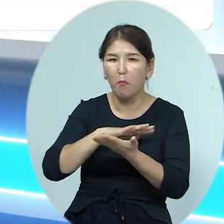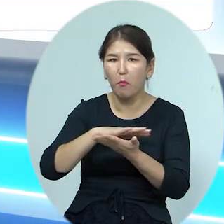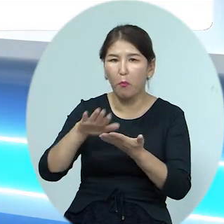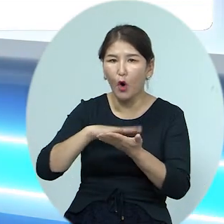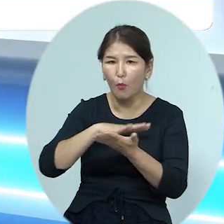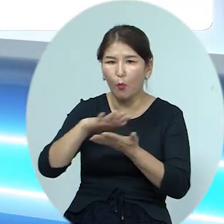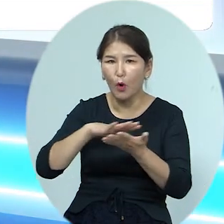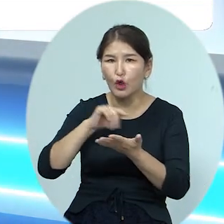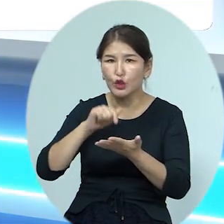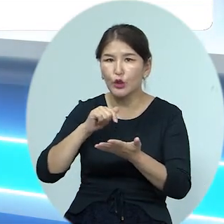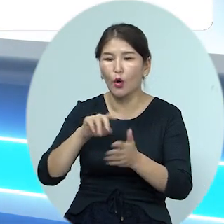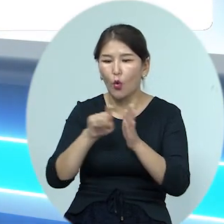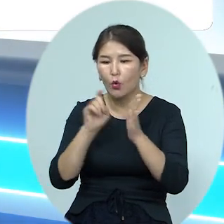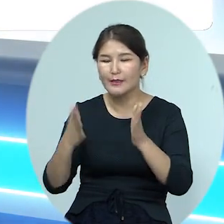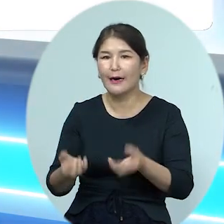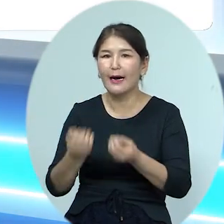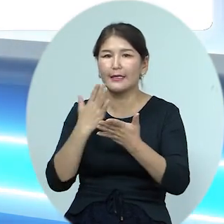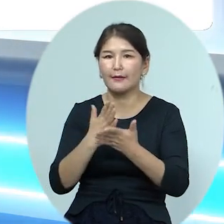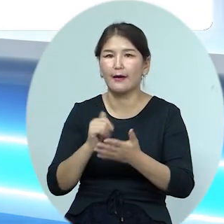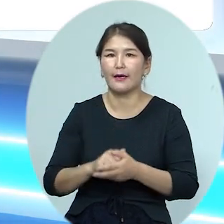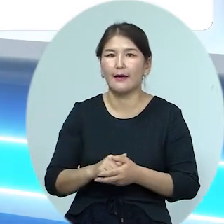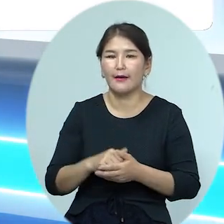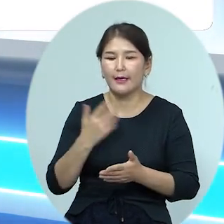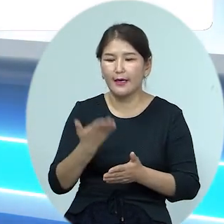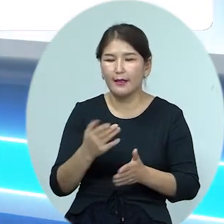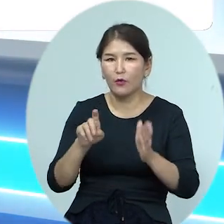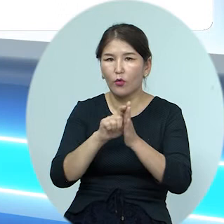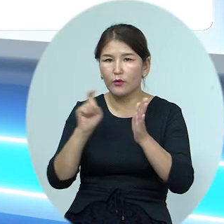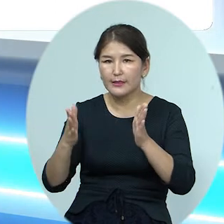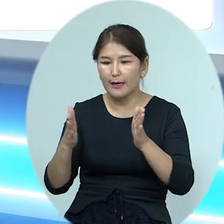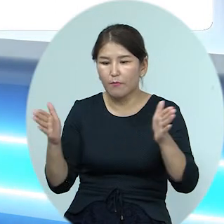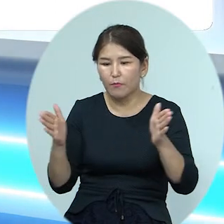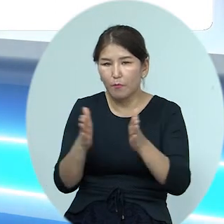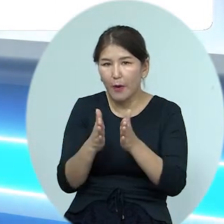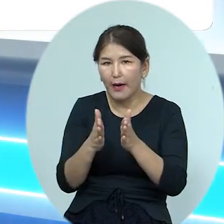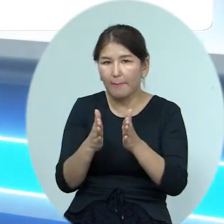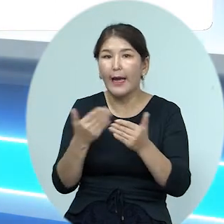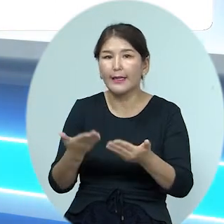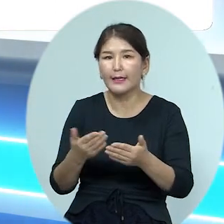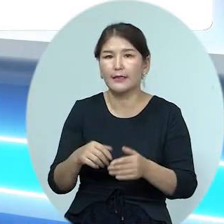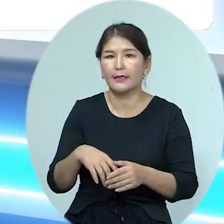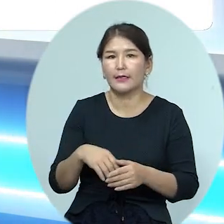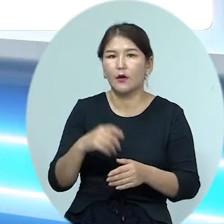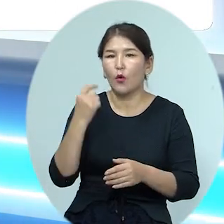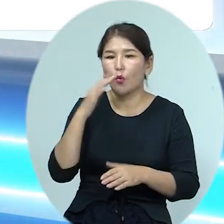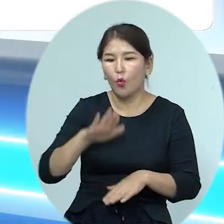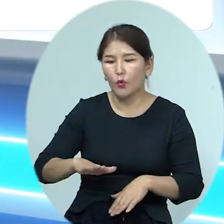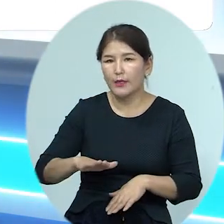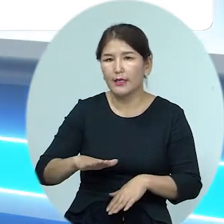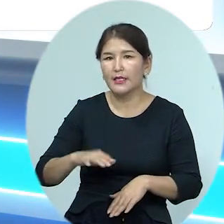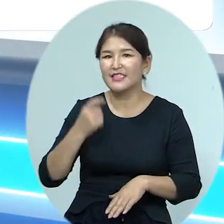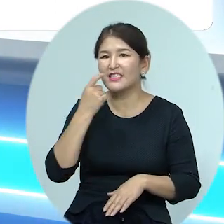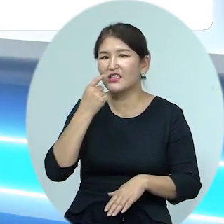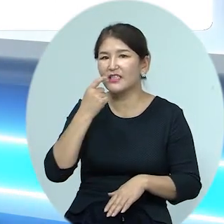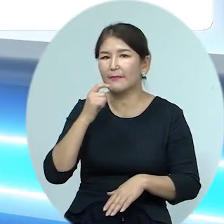хугацаа гарч ирдэг байна. За, иймээс энэ хугацааг хэдий ч нэ бага байлгана төдий ч нэ хүүхдийн минь